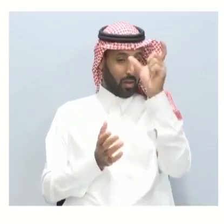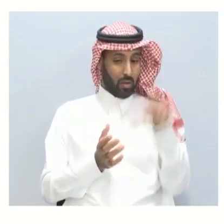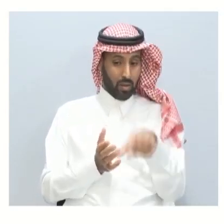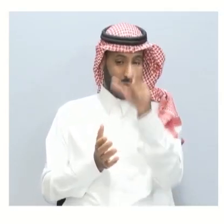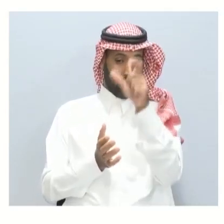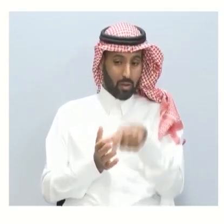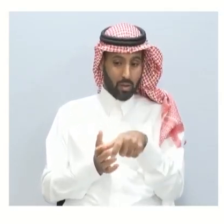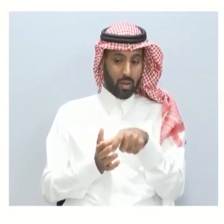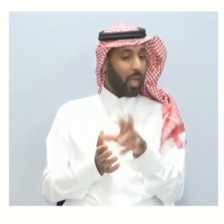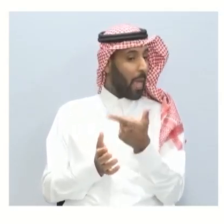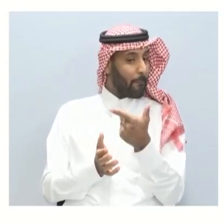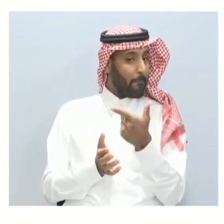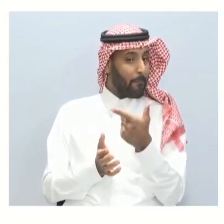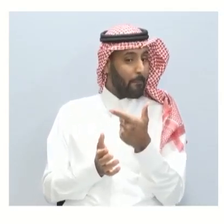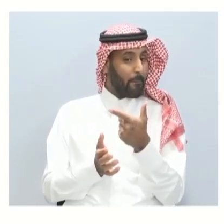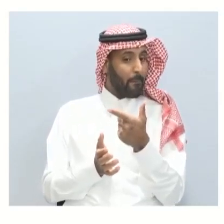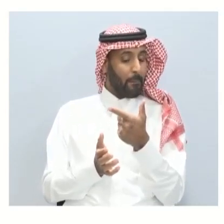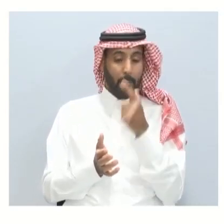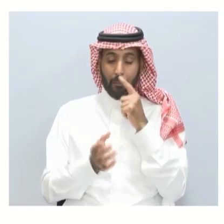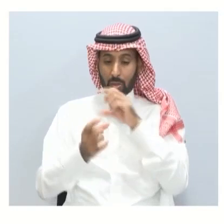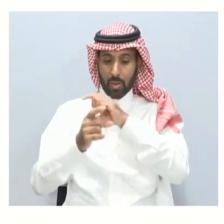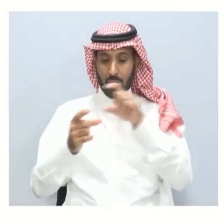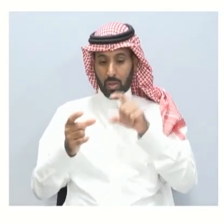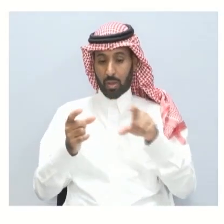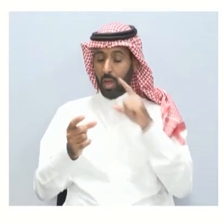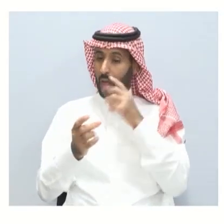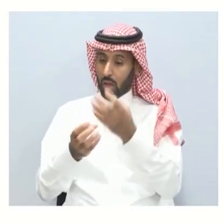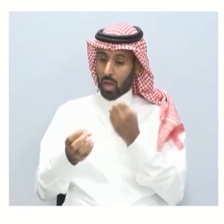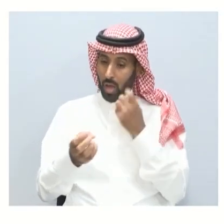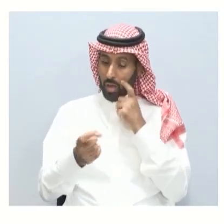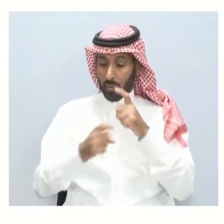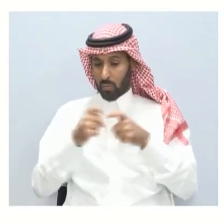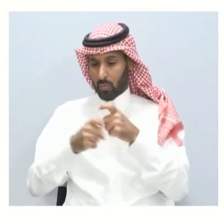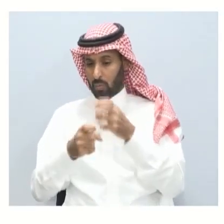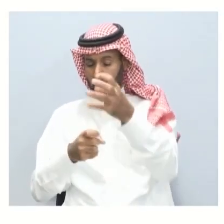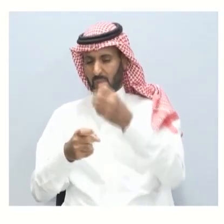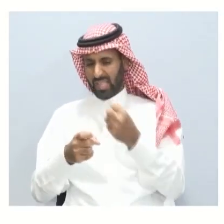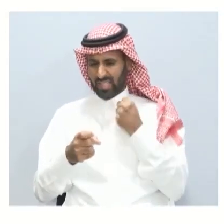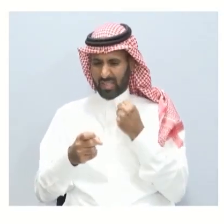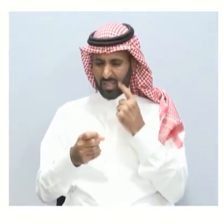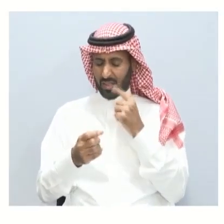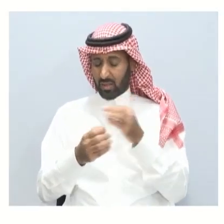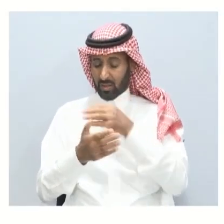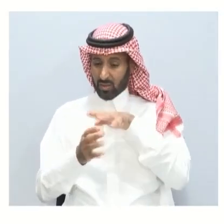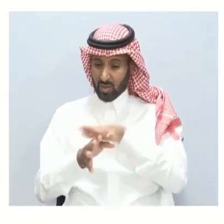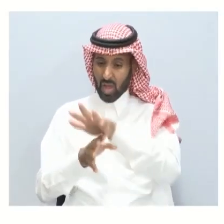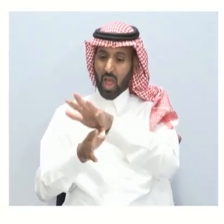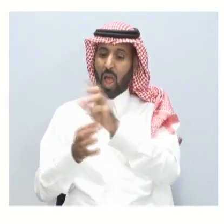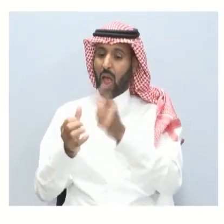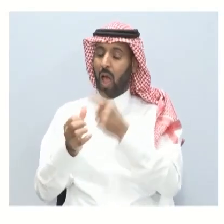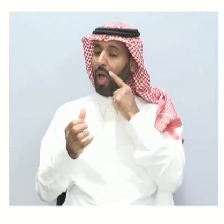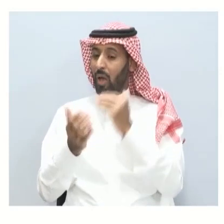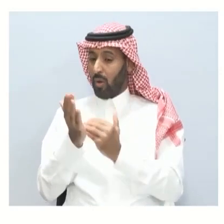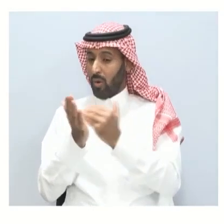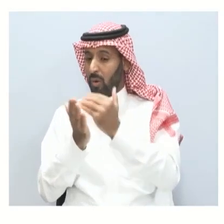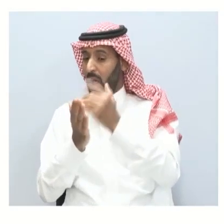في الفئه يساوي عدد اكبر اكبر عدد من الالكترونات التي يمكن ان يتسع لها المستوى الطاقه الفرعي على حسب المستوى